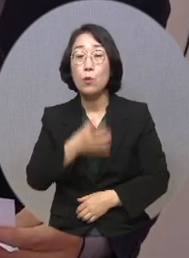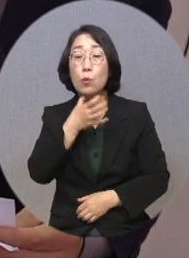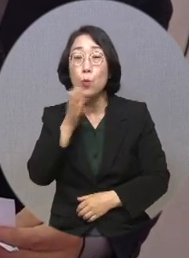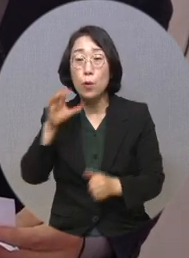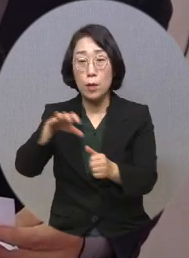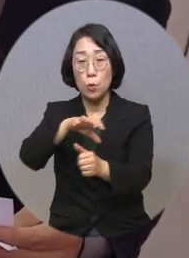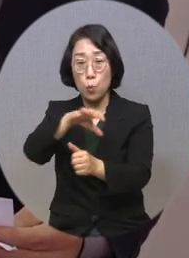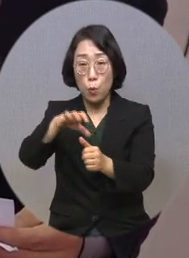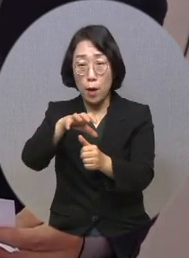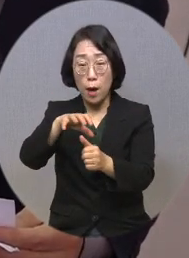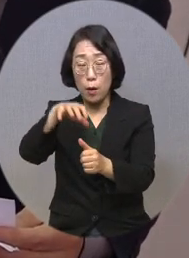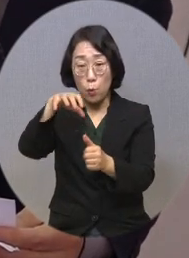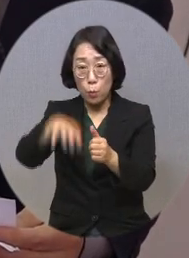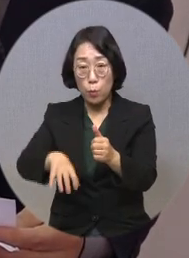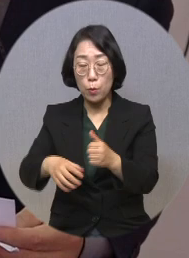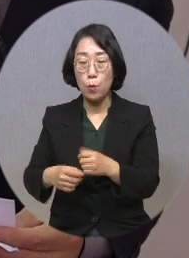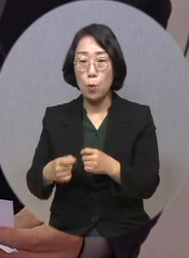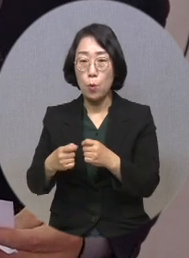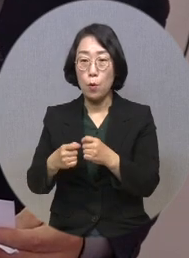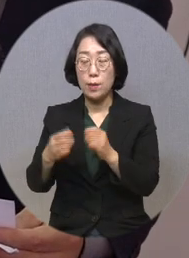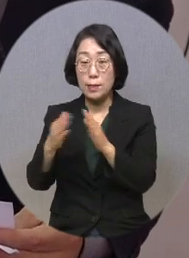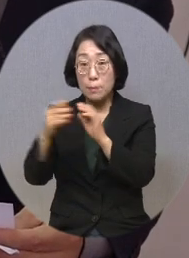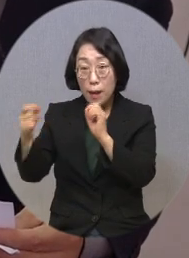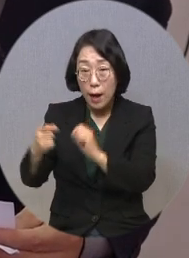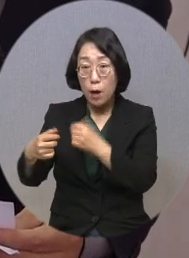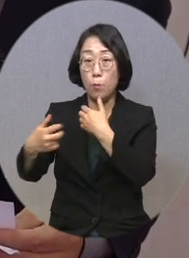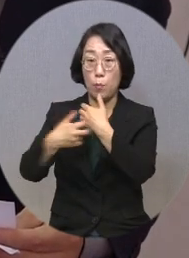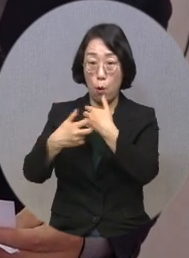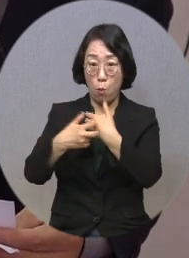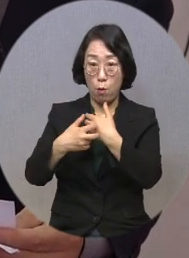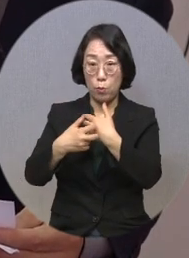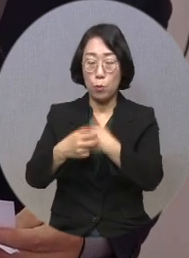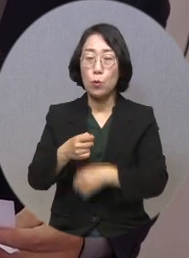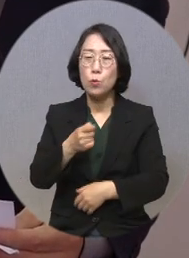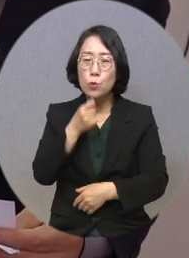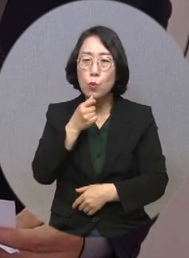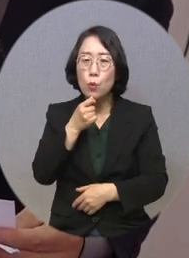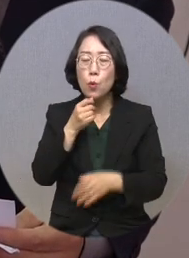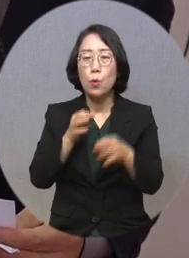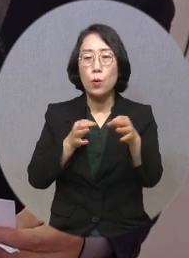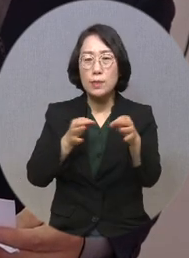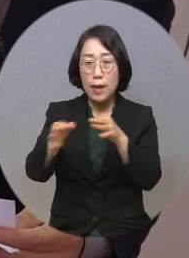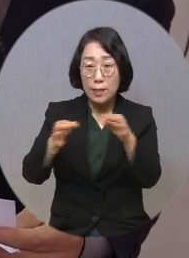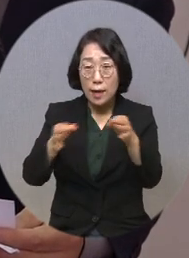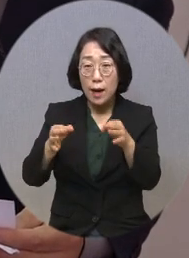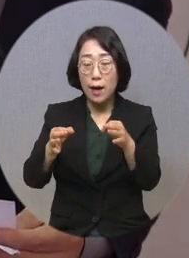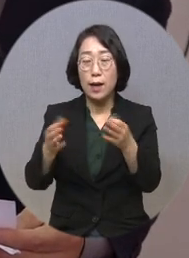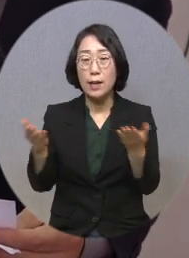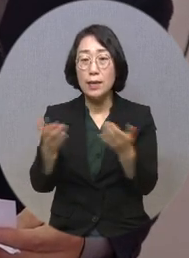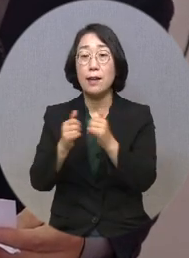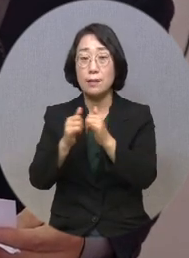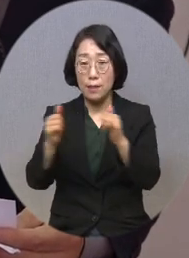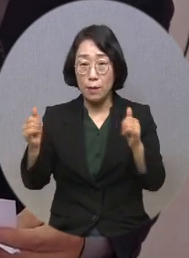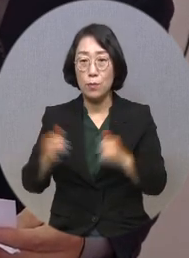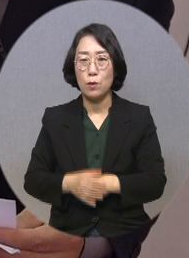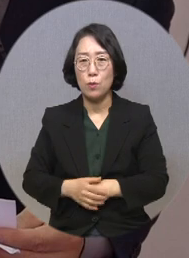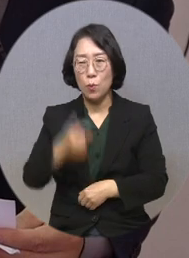동네 의원들뿐만 아니고 아산시에 있는 소상공인들, 특히 우리 전통시장의